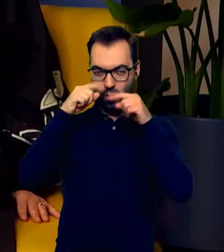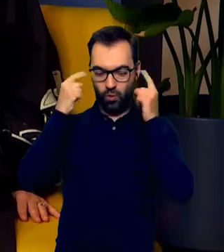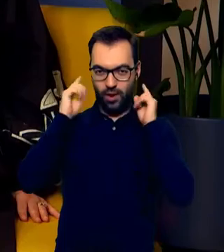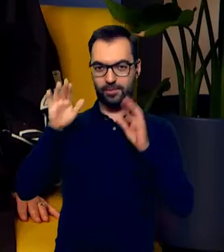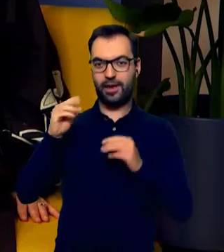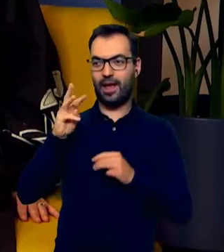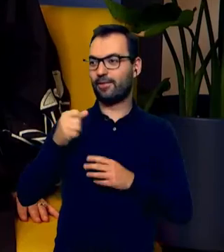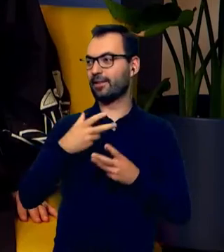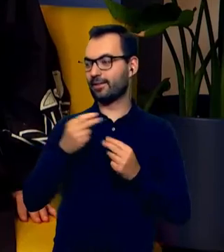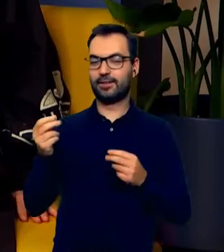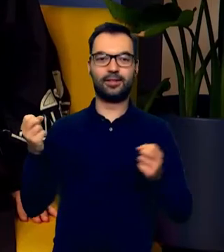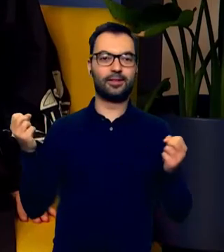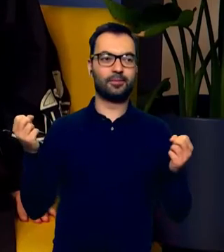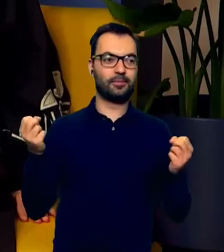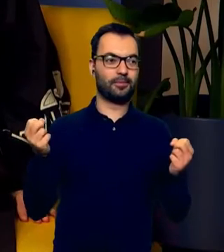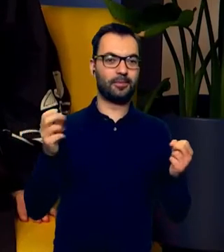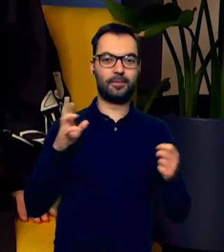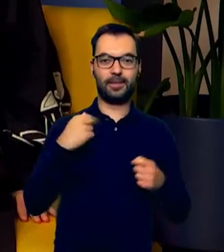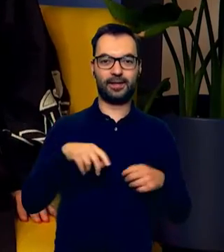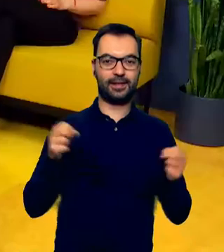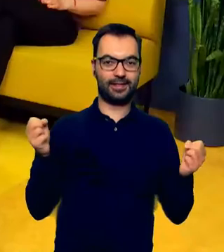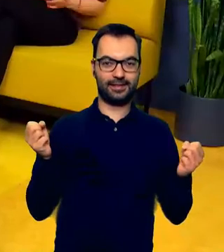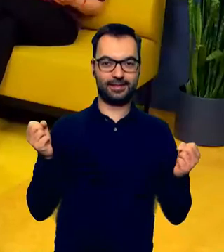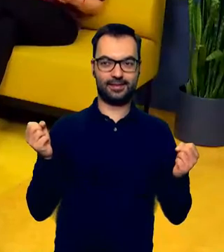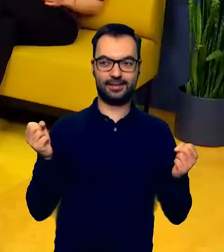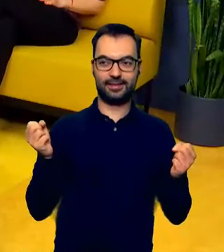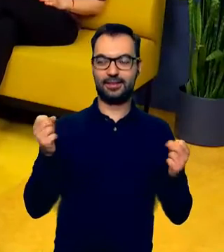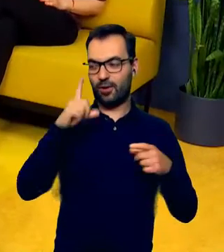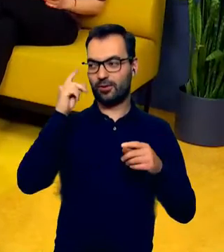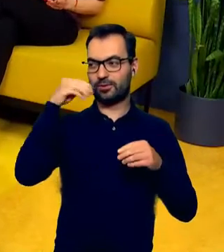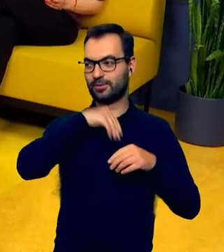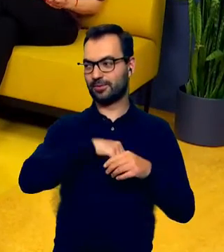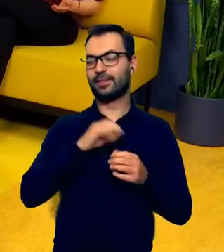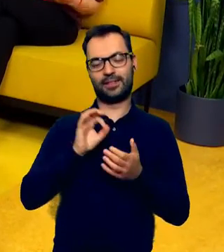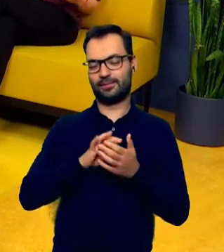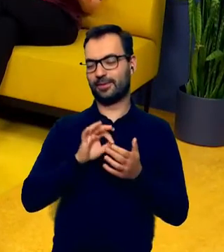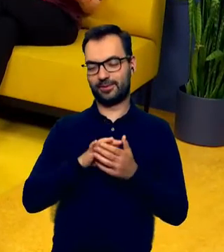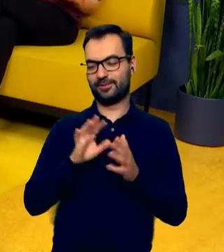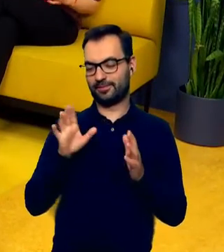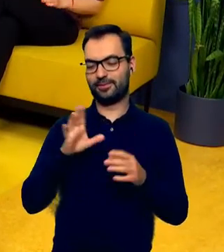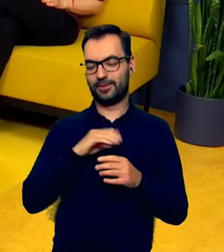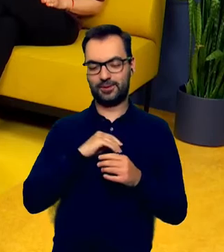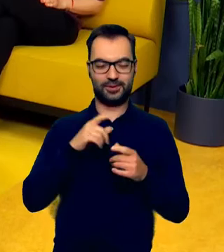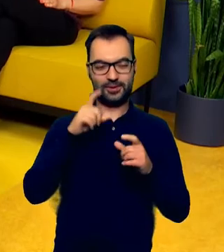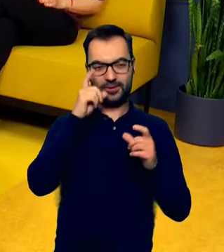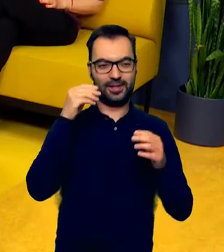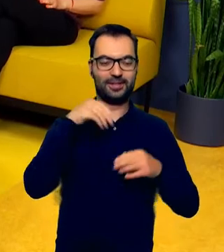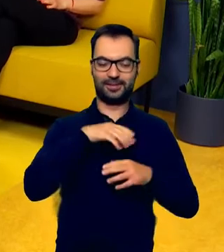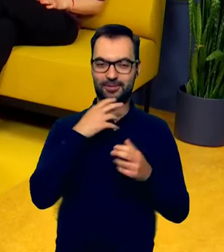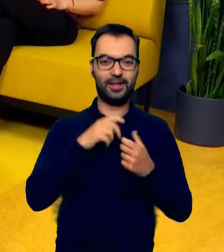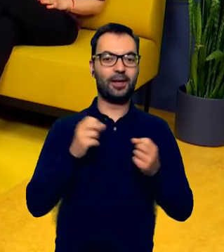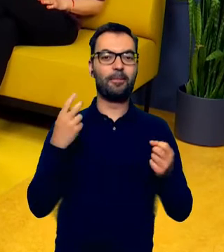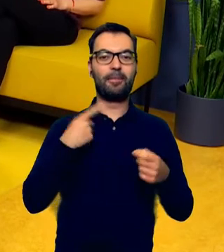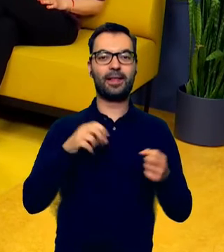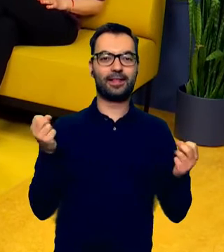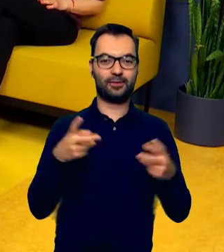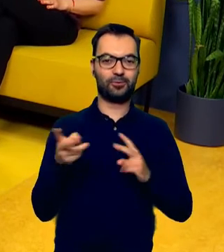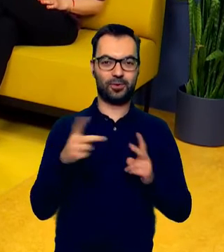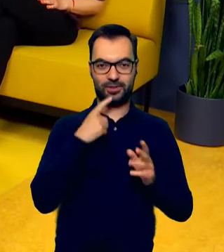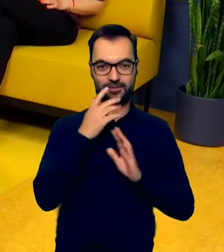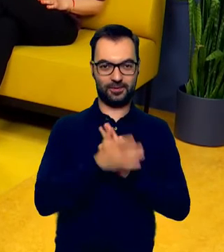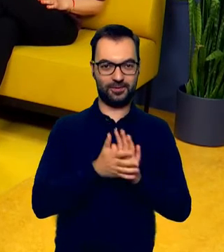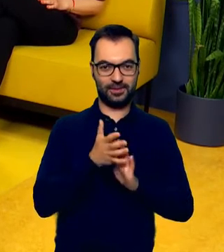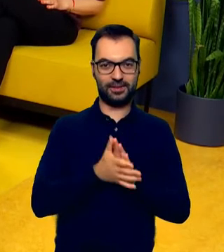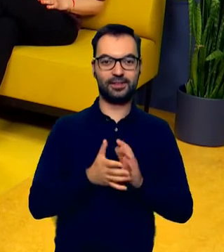Dobra. Bernard, ja mam, tylko zdjęłam. Oczywiście, nie wątpię, że możesz mieć okulary. Bernard tłumaczy nasze